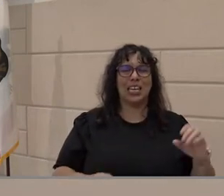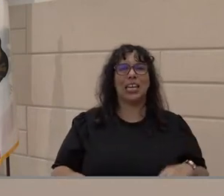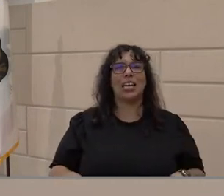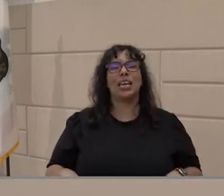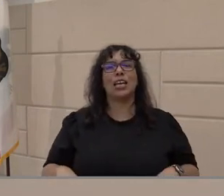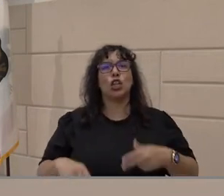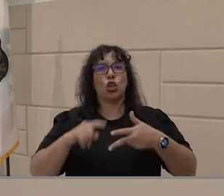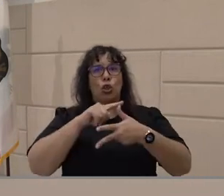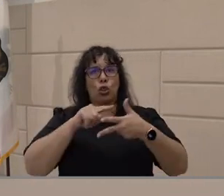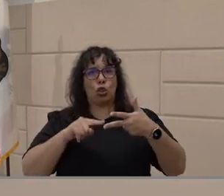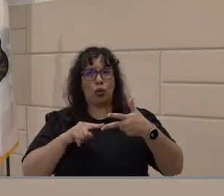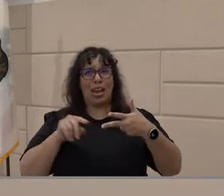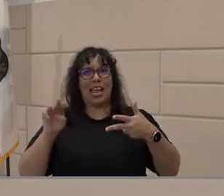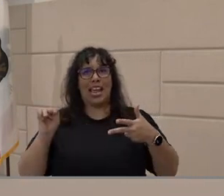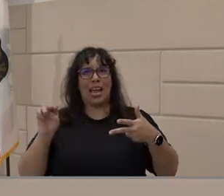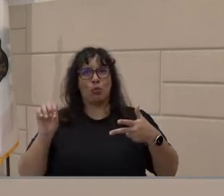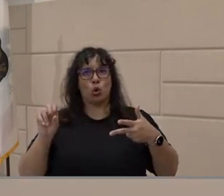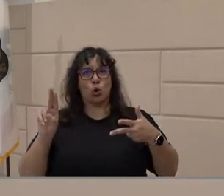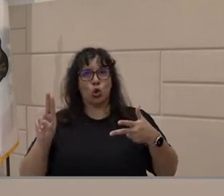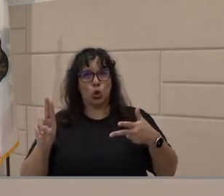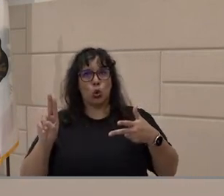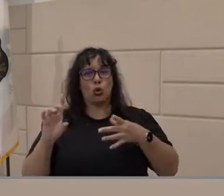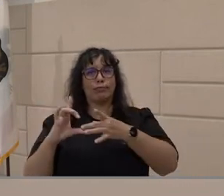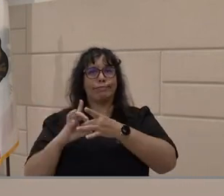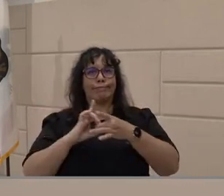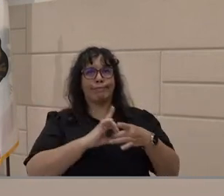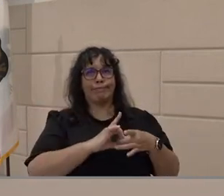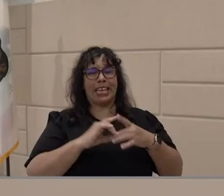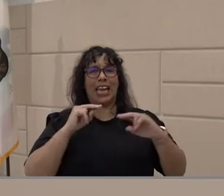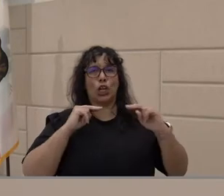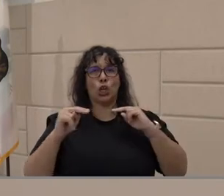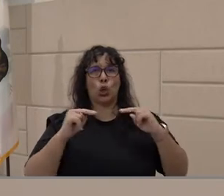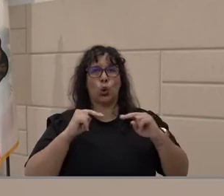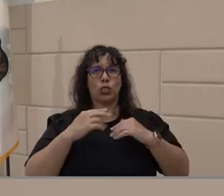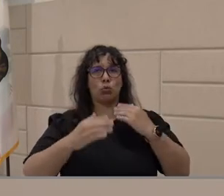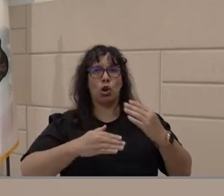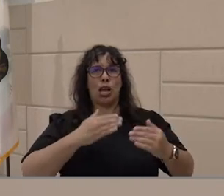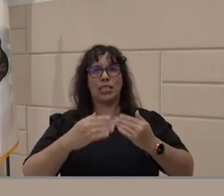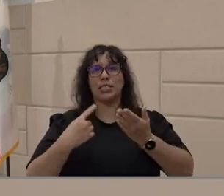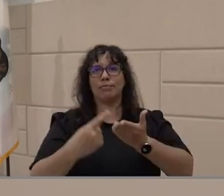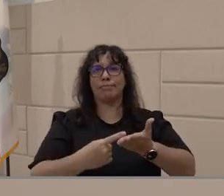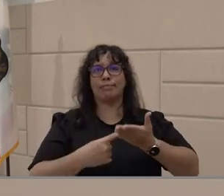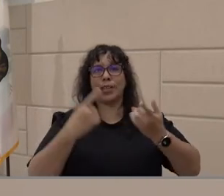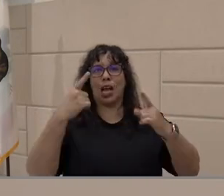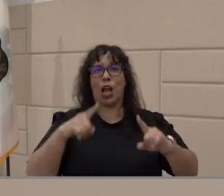អបដែលមានការយោគយល់គ្នាគឺជាផ្នែកមួយនៃការចរចាគ្នា